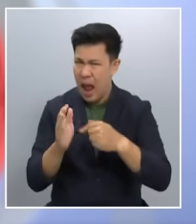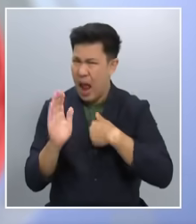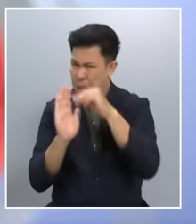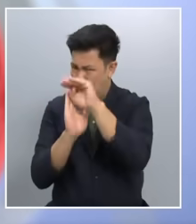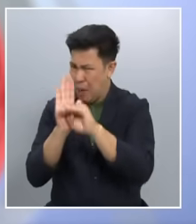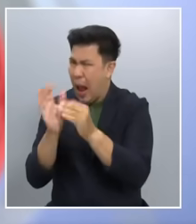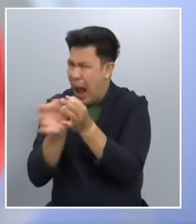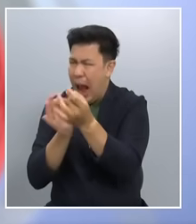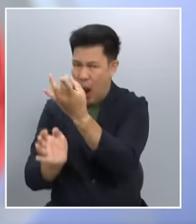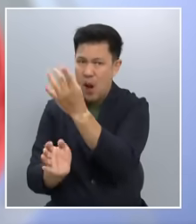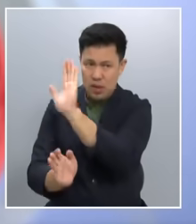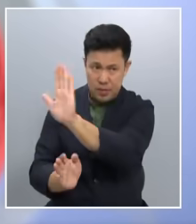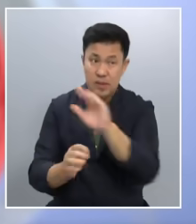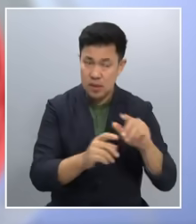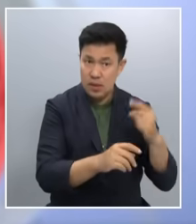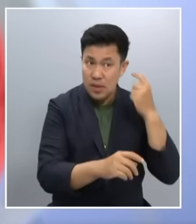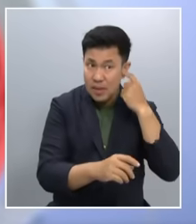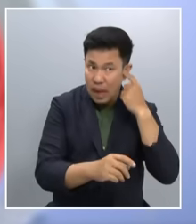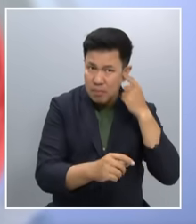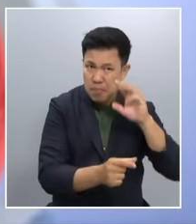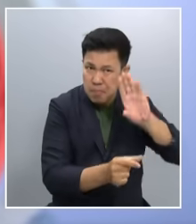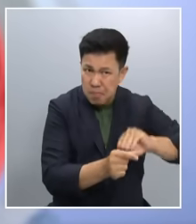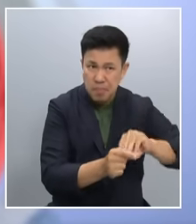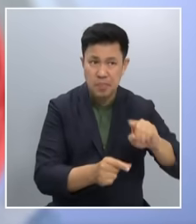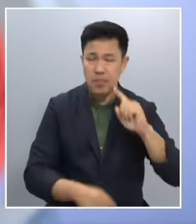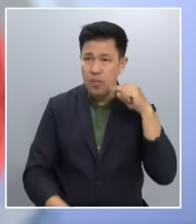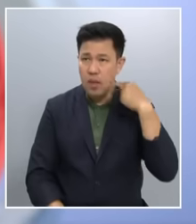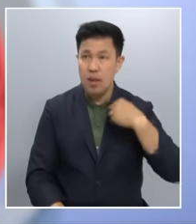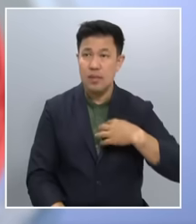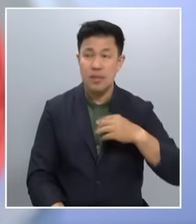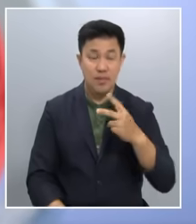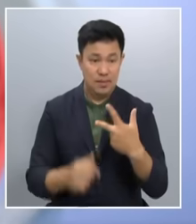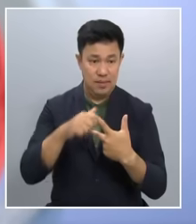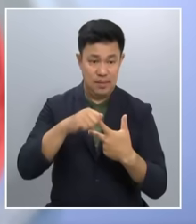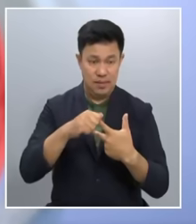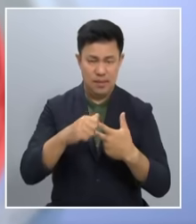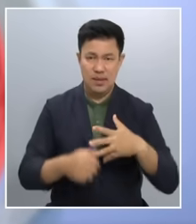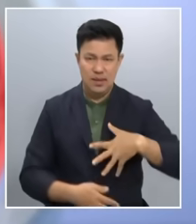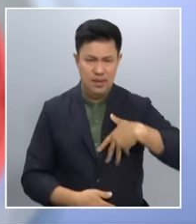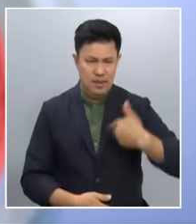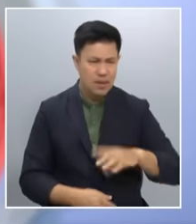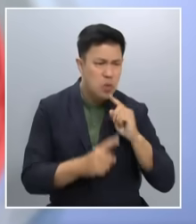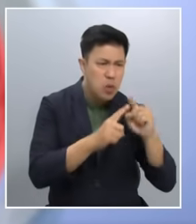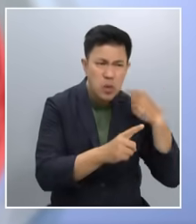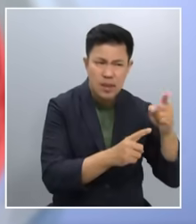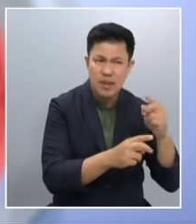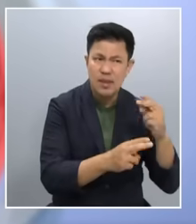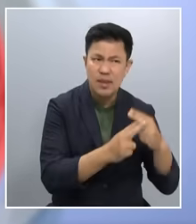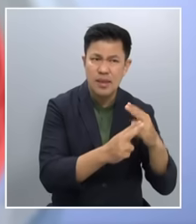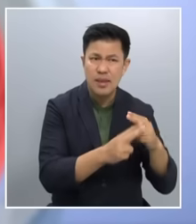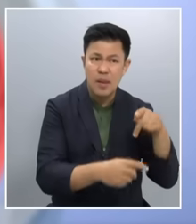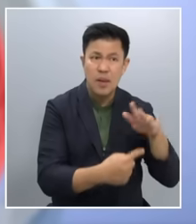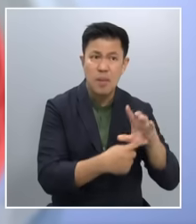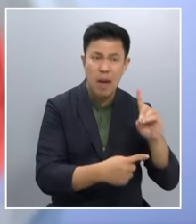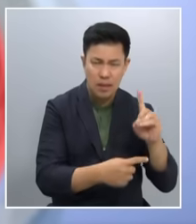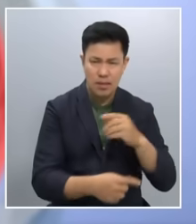รื่องคลิปไม่เรียบร้อยก่อนบอสปันเนี่ยน่าจะไม่สบายใจก็เลยมีการคุยกับทางฝั่งคุณจิตอนงว่าจะทำยังไงกันดีจิตอนงก็เลยเชิญบอสปันเนี่ยเข้าไปห